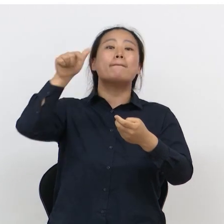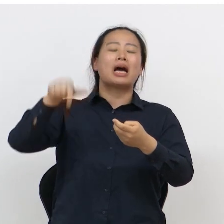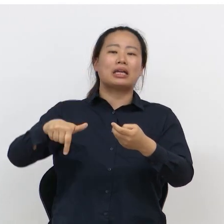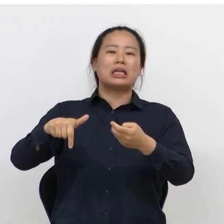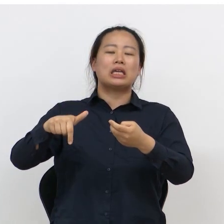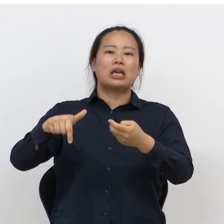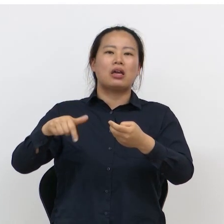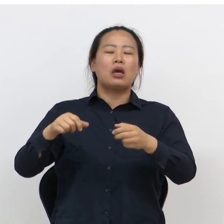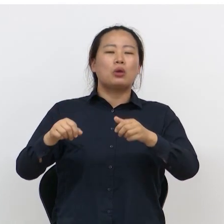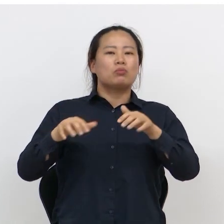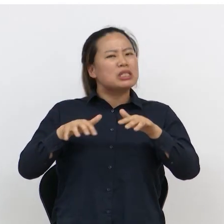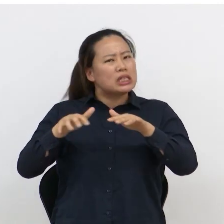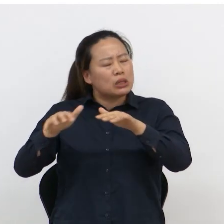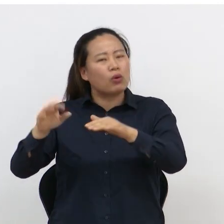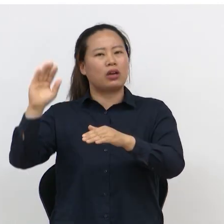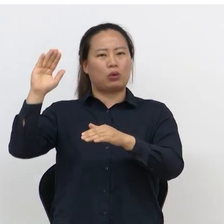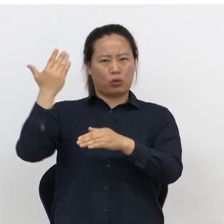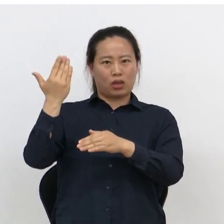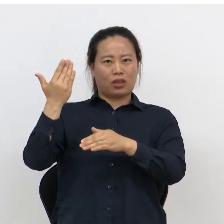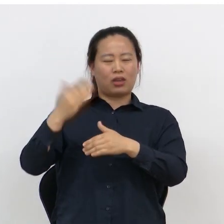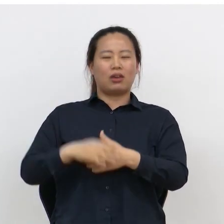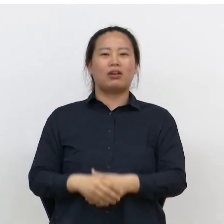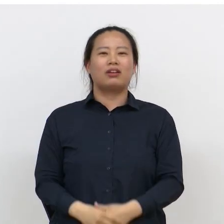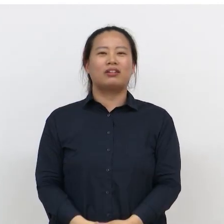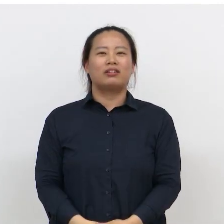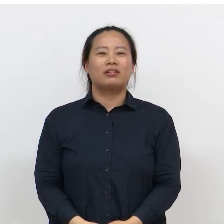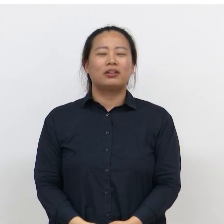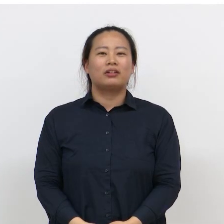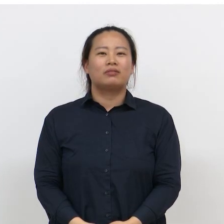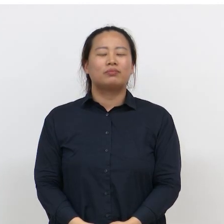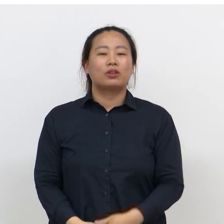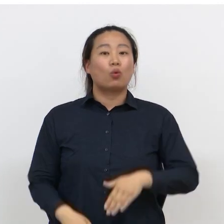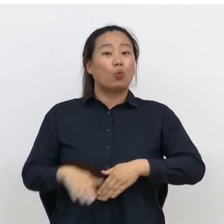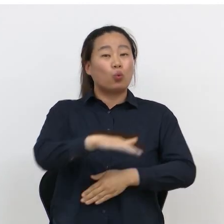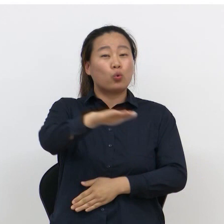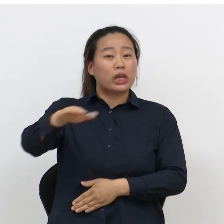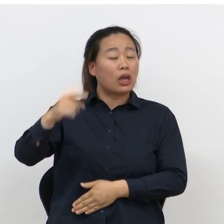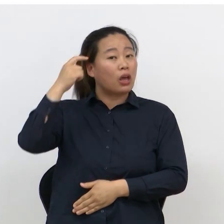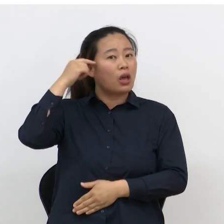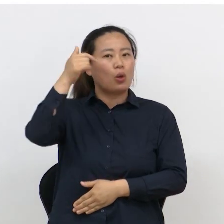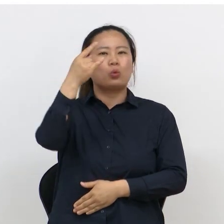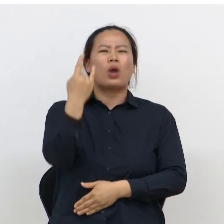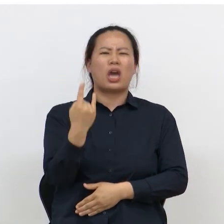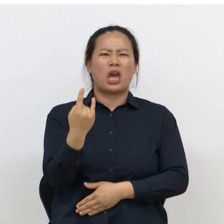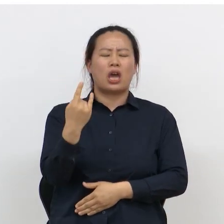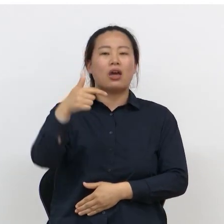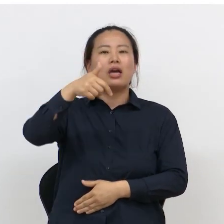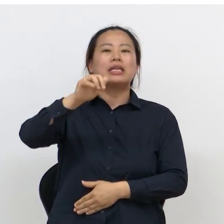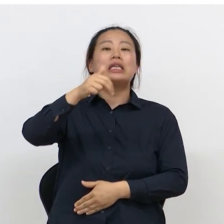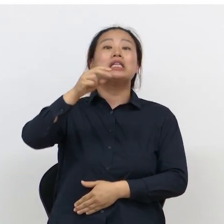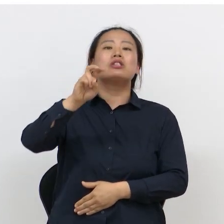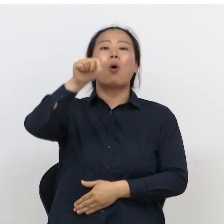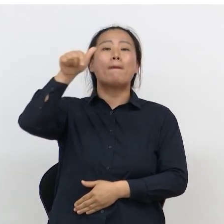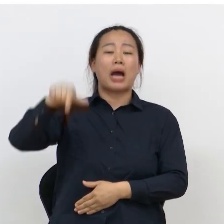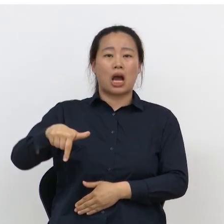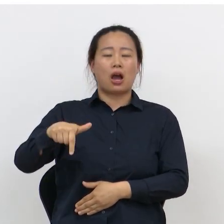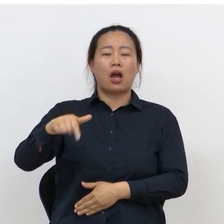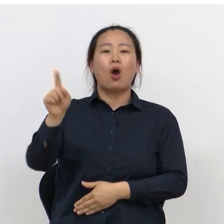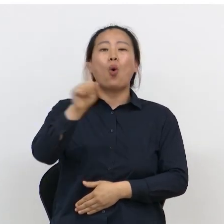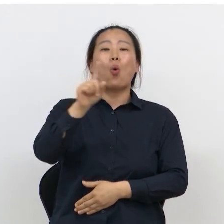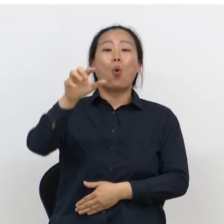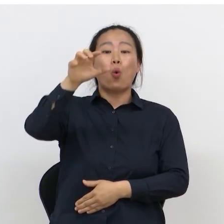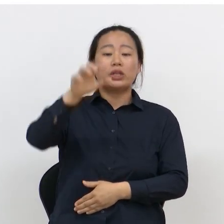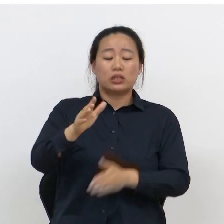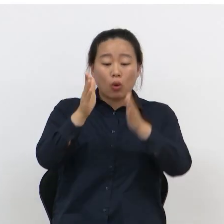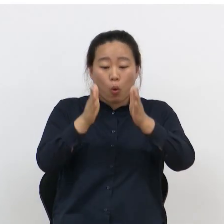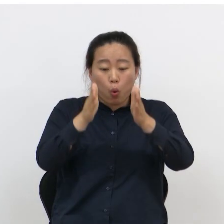음이 들어오면 달팽이관 얕은 곳에 기저막이 진동을 합니다. 그래서 우리 뇌는 기저막의 어느 부위에서 진동이